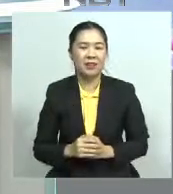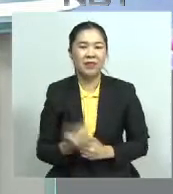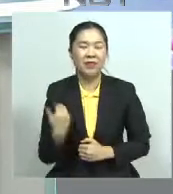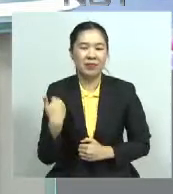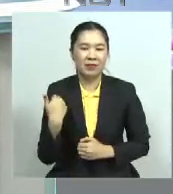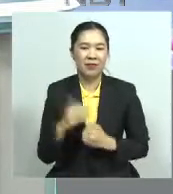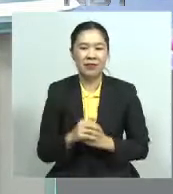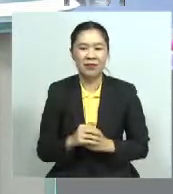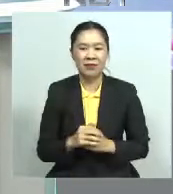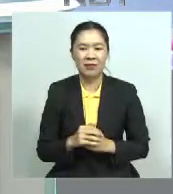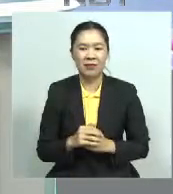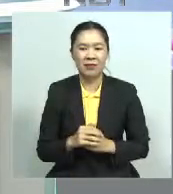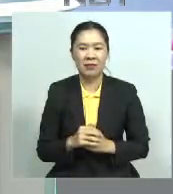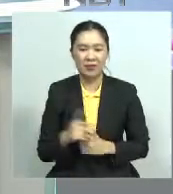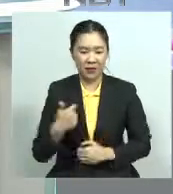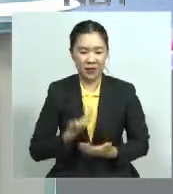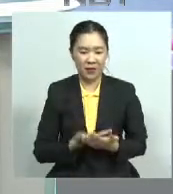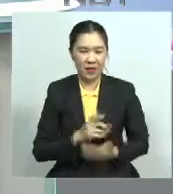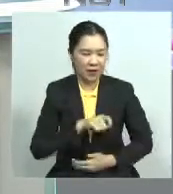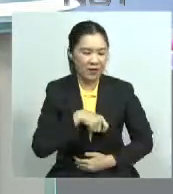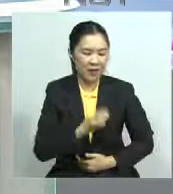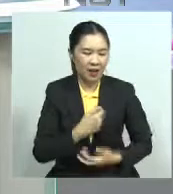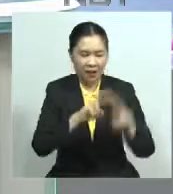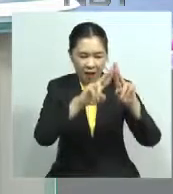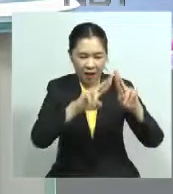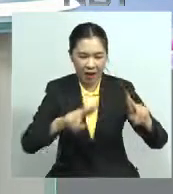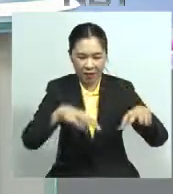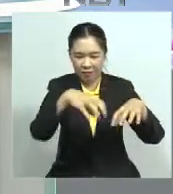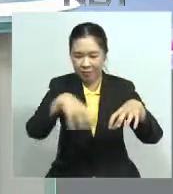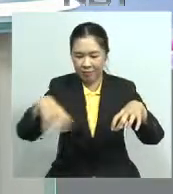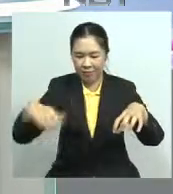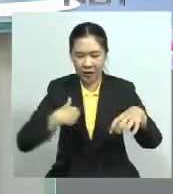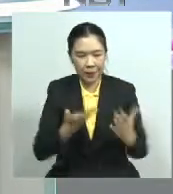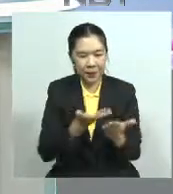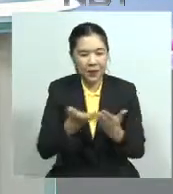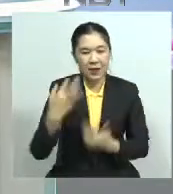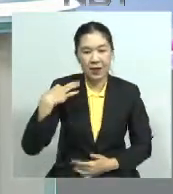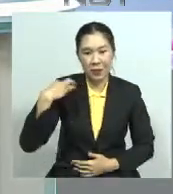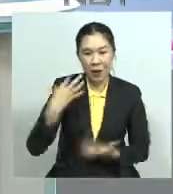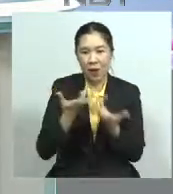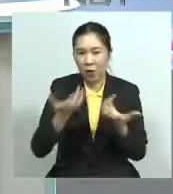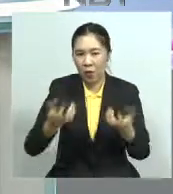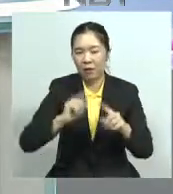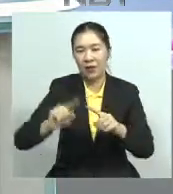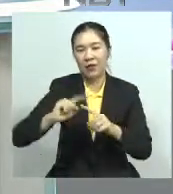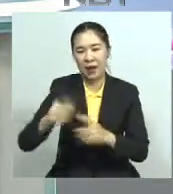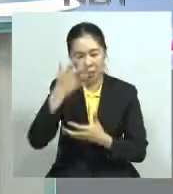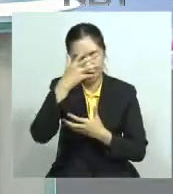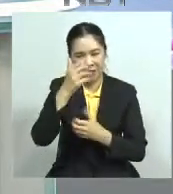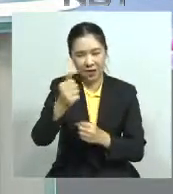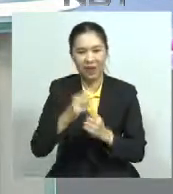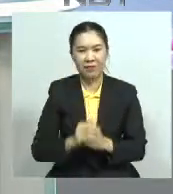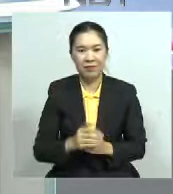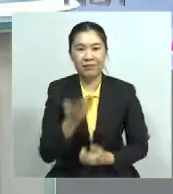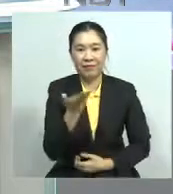างอย่างน้อยเนี่ยไม่ได้งานเนี่ยได้ไปจ่ายเงินนะดูร้านแต่ละร้านที่มาตั้งมาซื้อผ้าซื้อของจับจ่ายสินค้าก็น่าสนใ